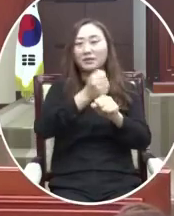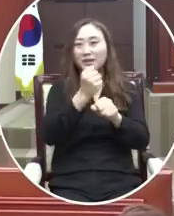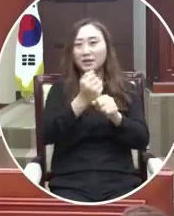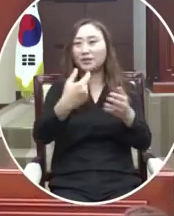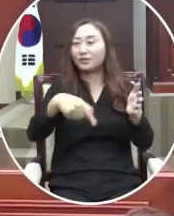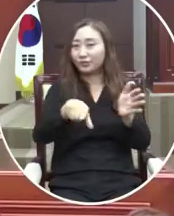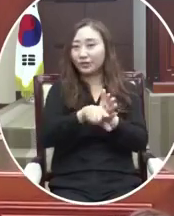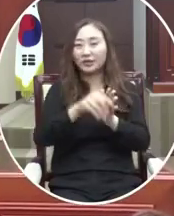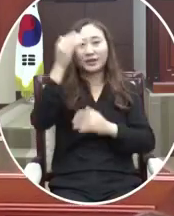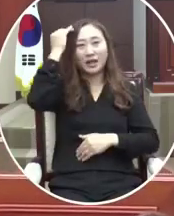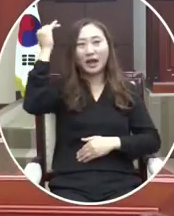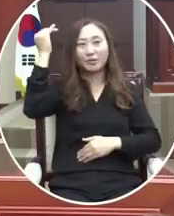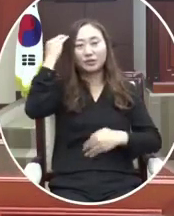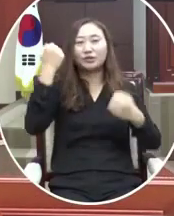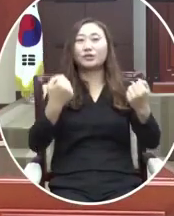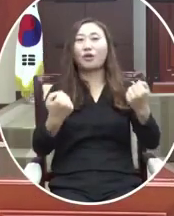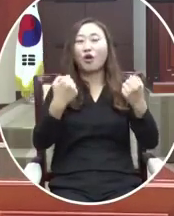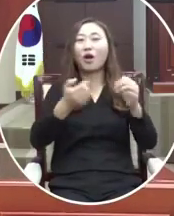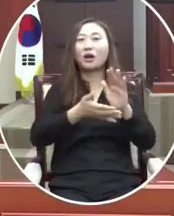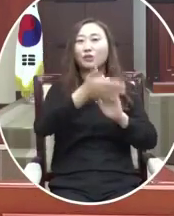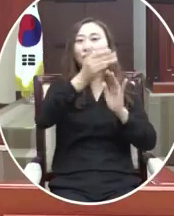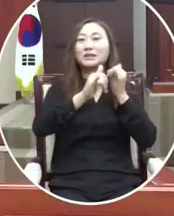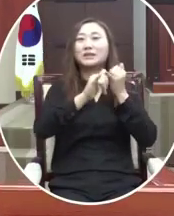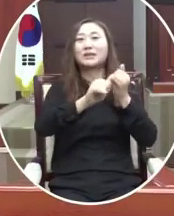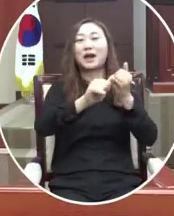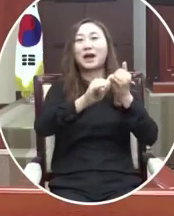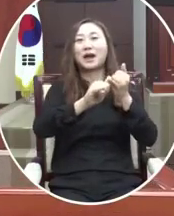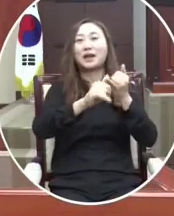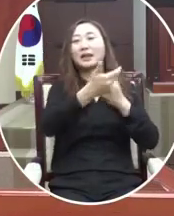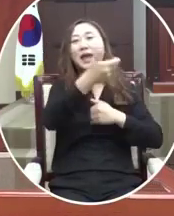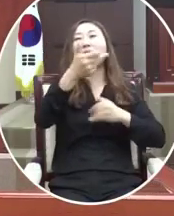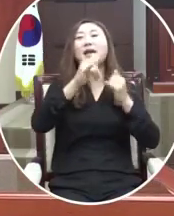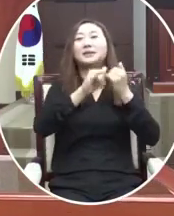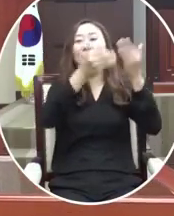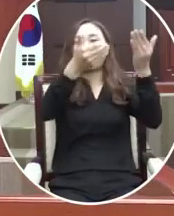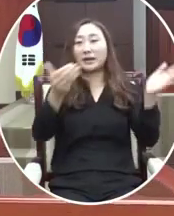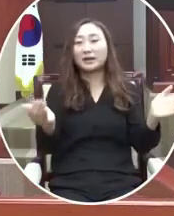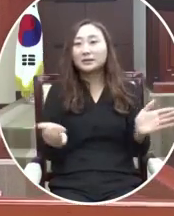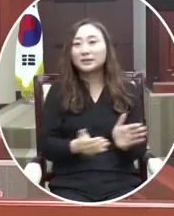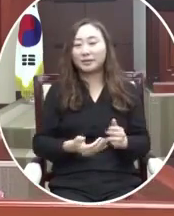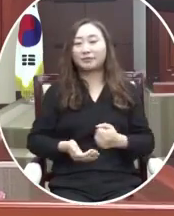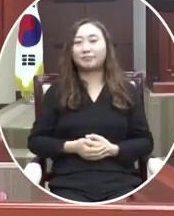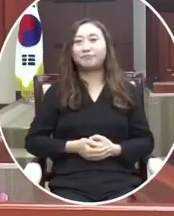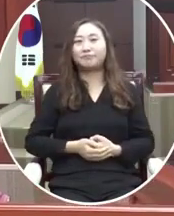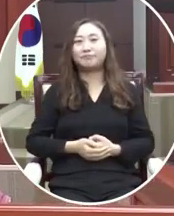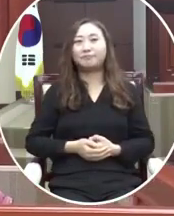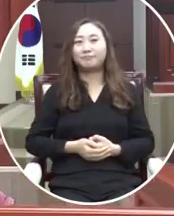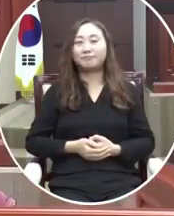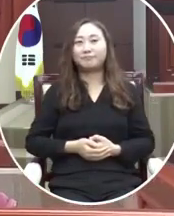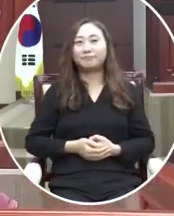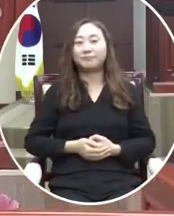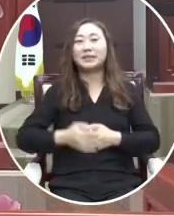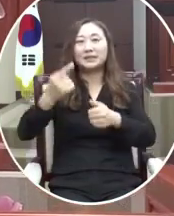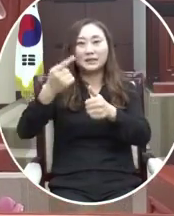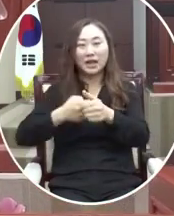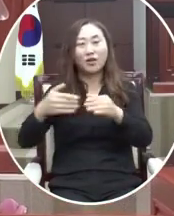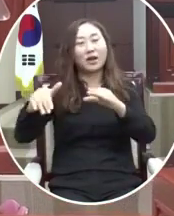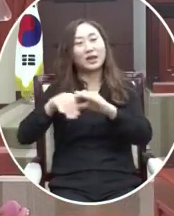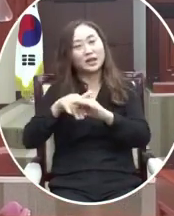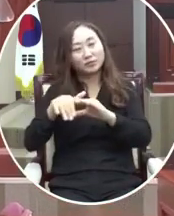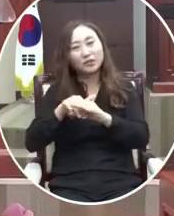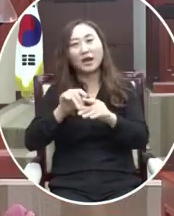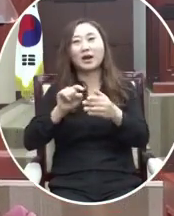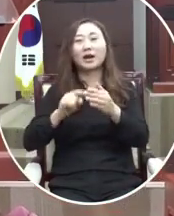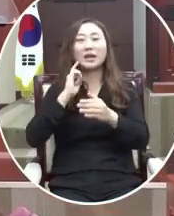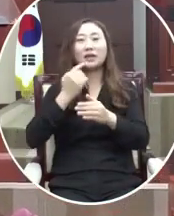만드려는 노력은 대한민국 건강 도시상 대상으로 인정받기도 하였습니다 자연석 힐링 공안의 문화와 예술이